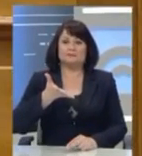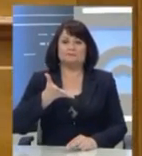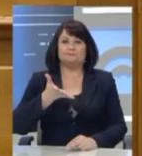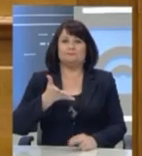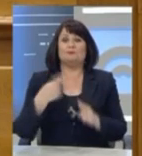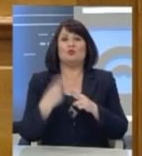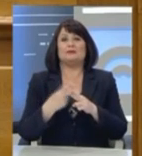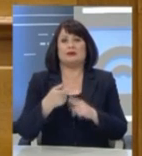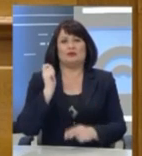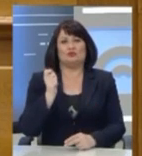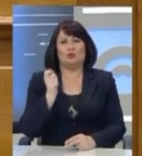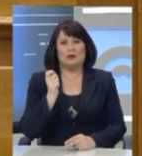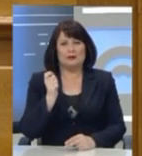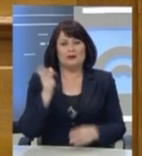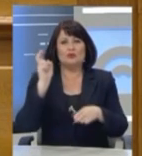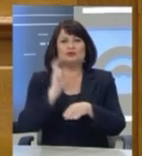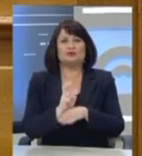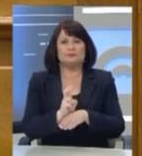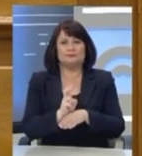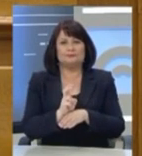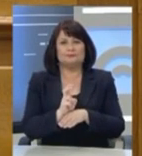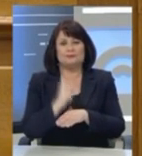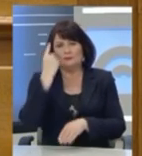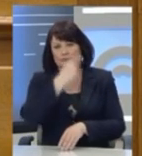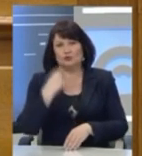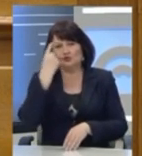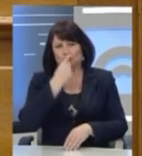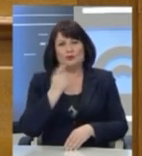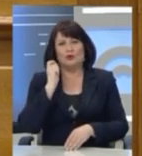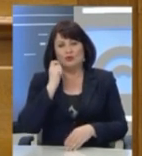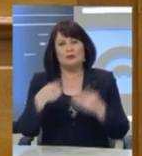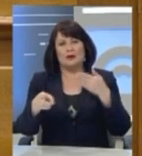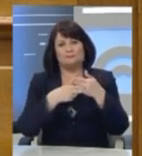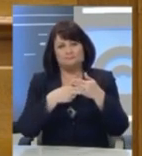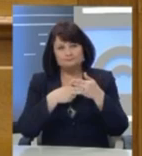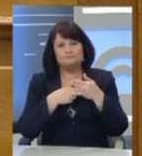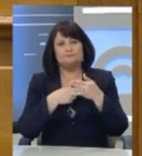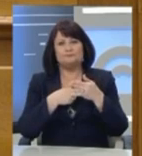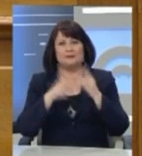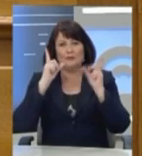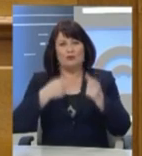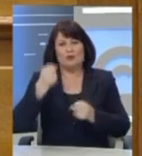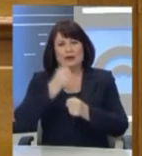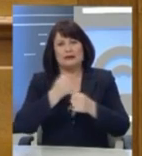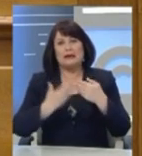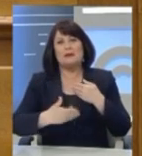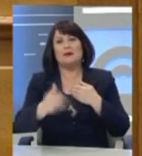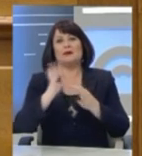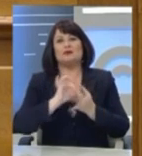ένας πολιτικός που άφησε έντονο το προσωπικό του στίγμα στην μεταπολεμική ιστορία της χώρας.